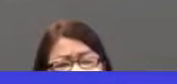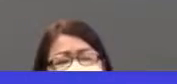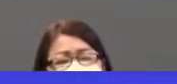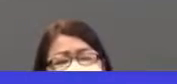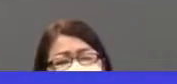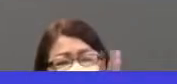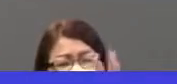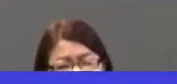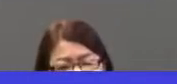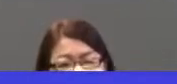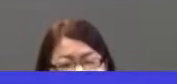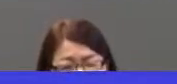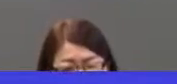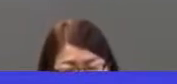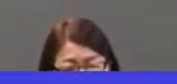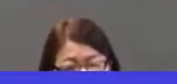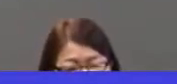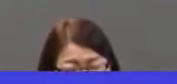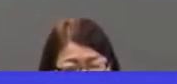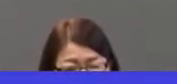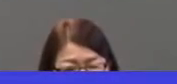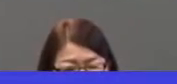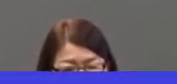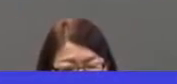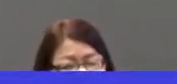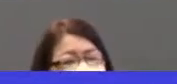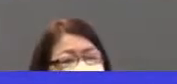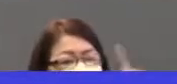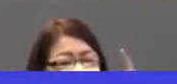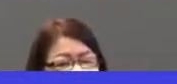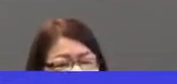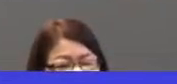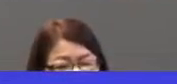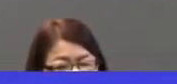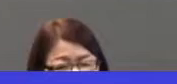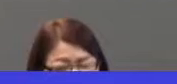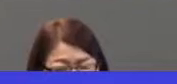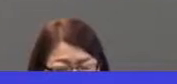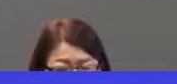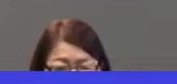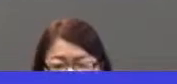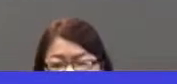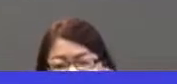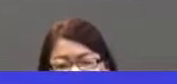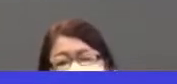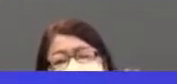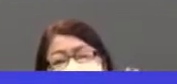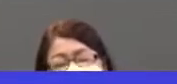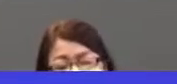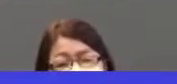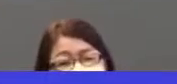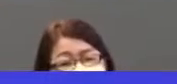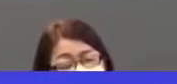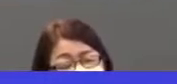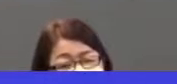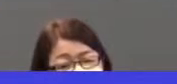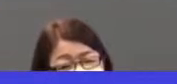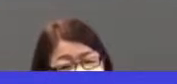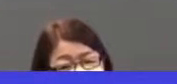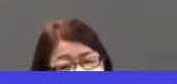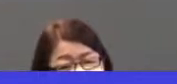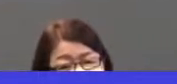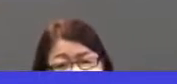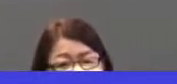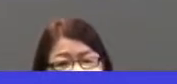คะศาลให้ประกันตัว 600,000 บาทในวันนี้นะคะแล้วก็เดี๋ยวจะต้องมีการนัดสอบคำให้การ